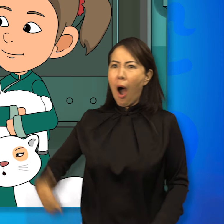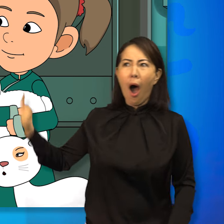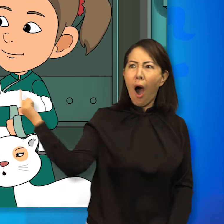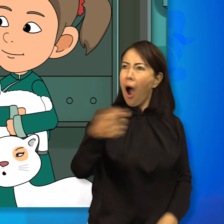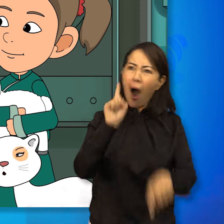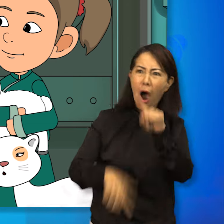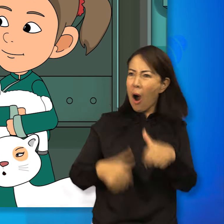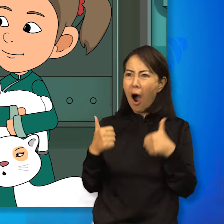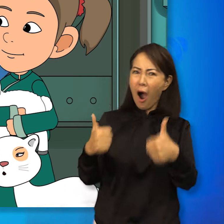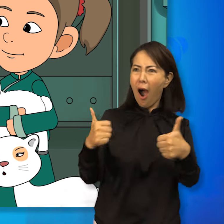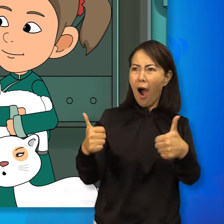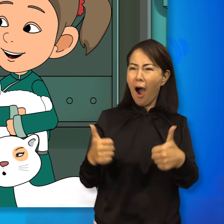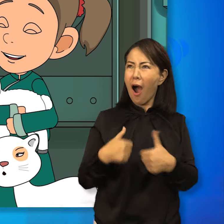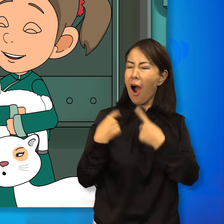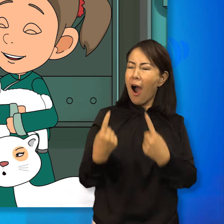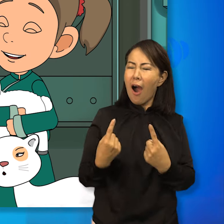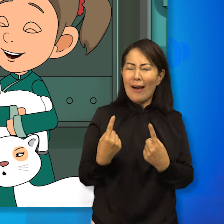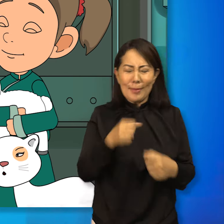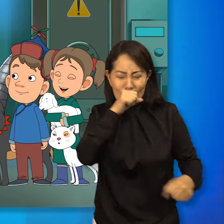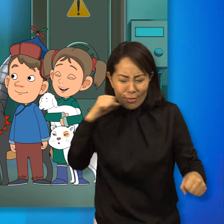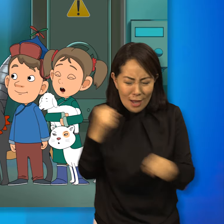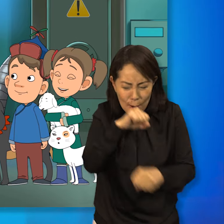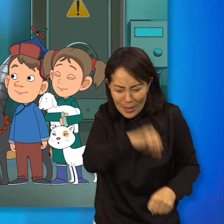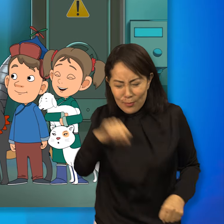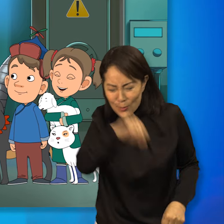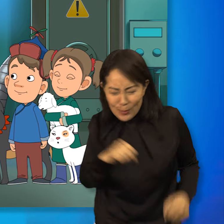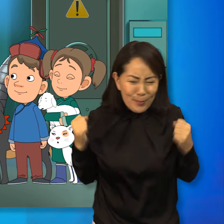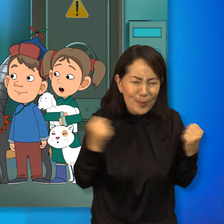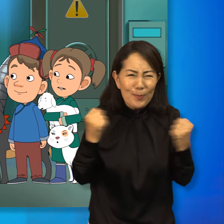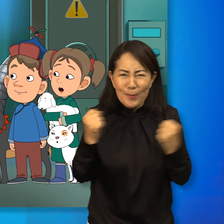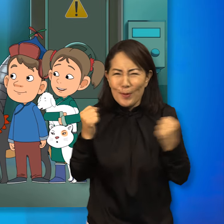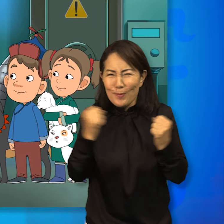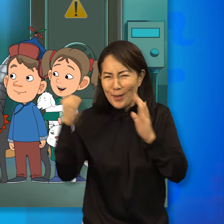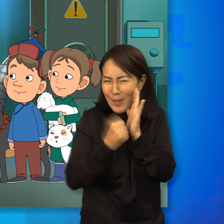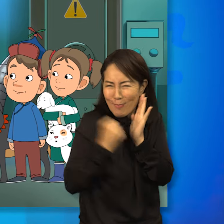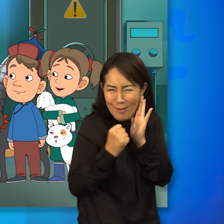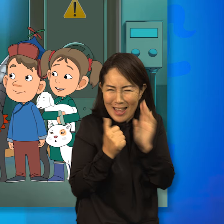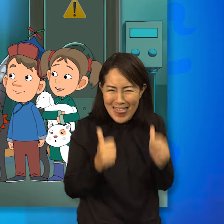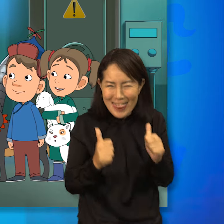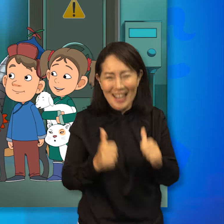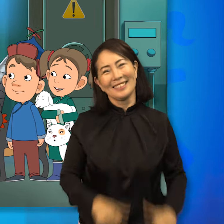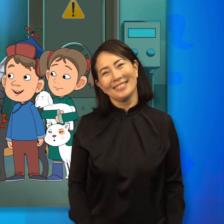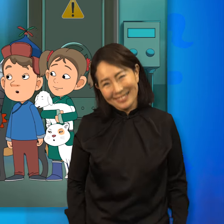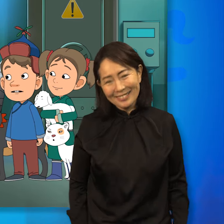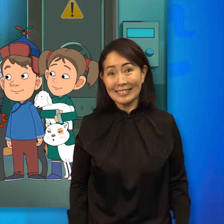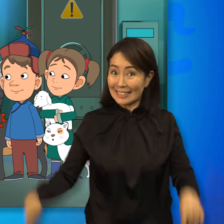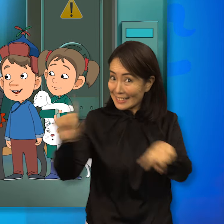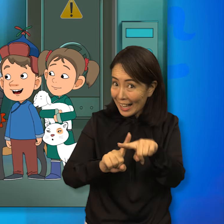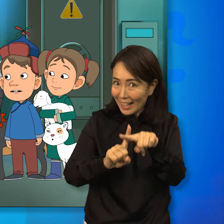муутран гарч чадахыг манай хөрхөн супер хүчтэй хүүхдүүд хайж олно.